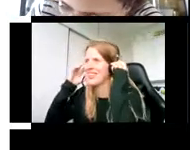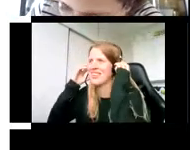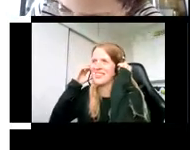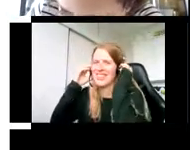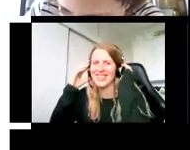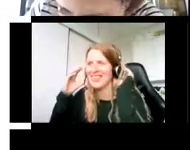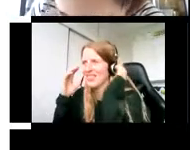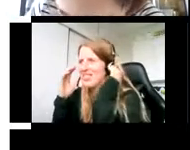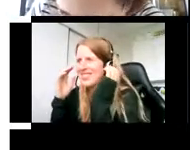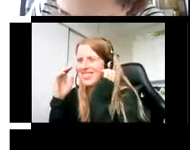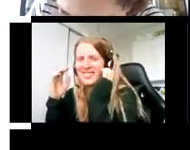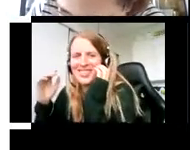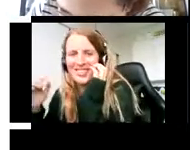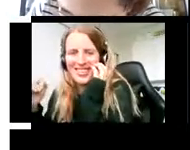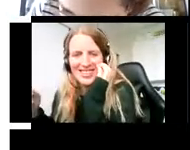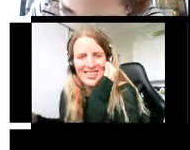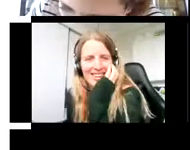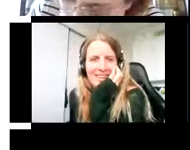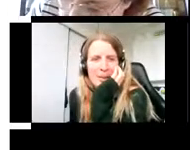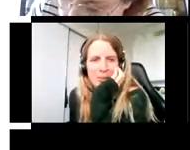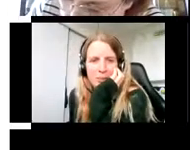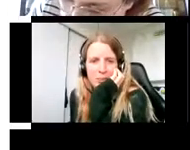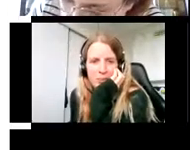heel luid in mijn oren van mensen die nog toekomen.